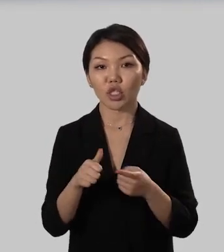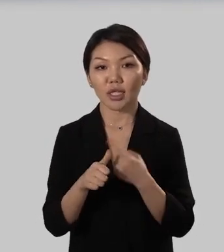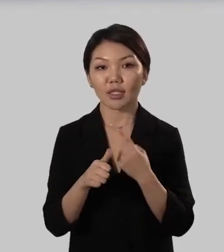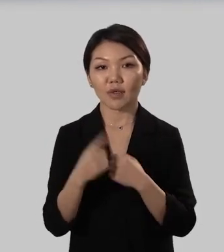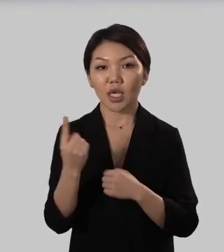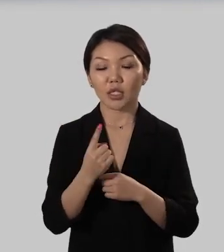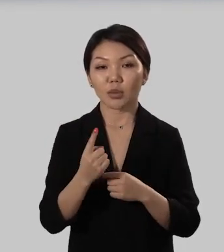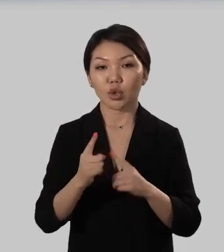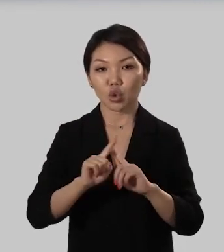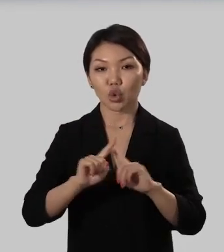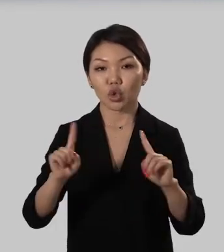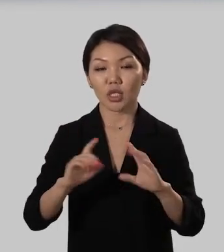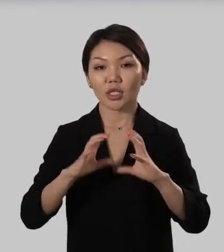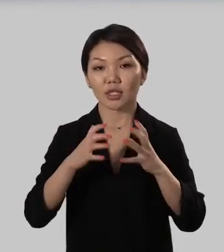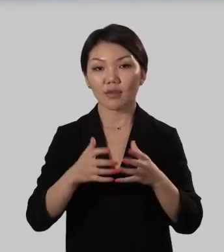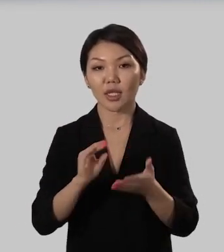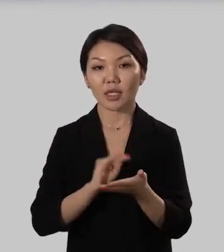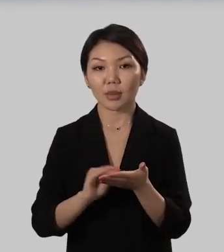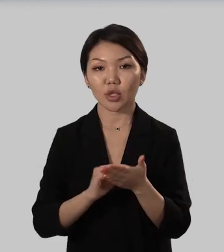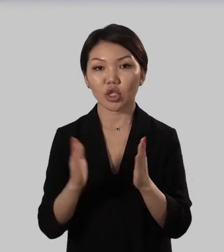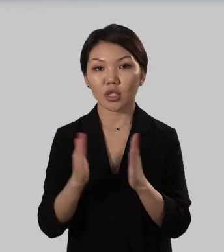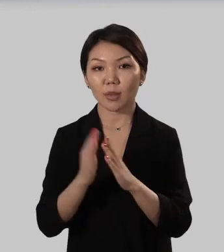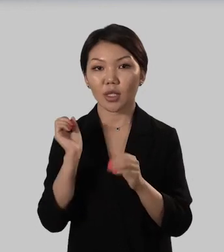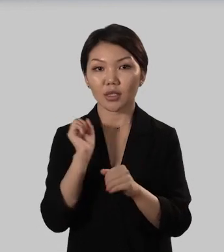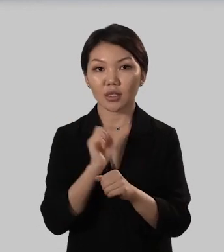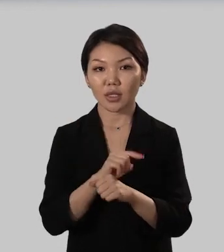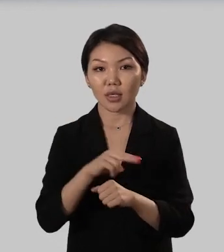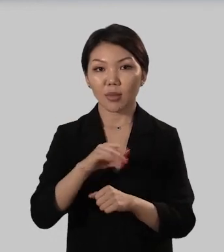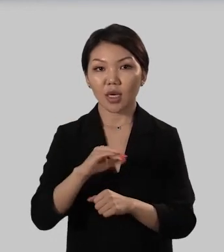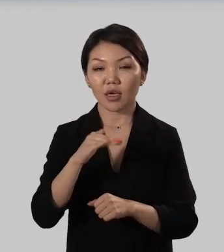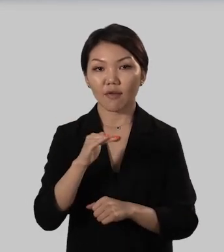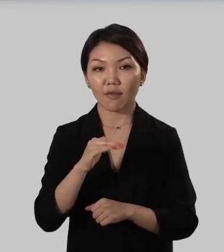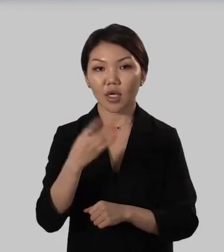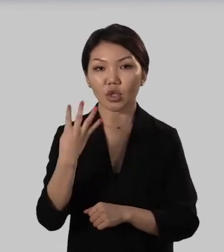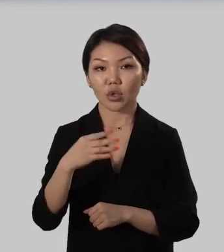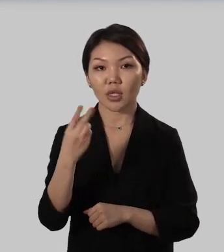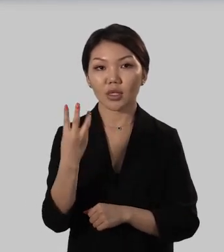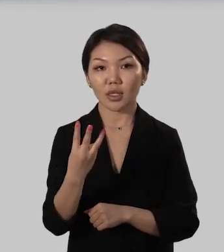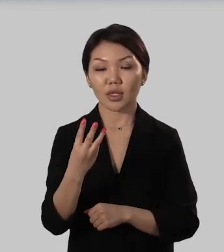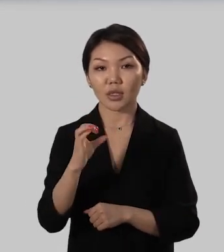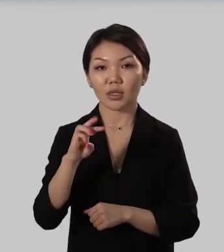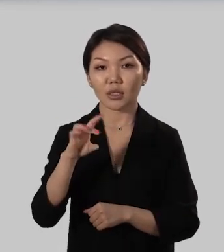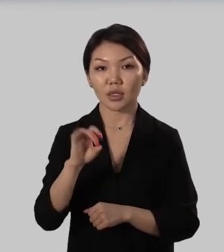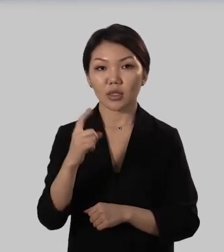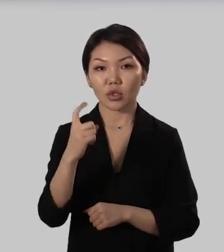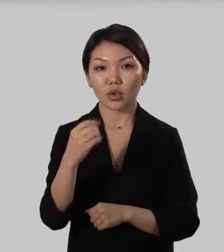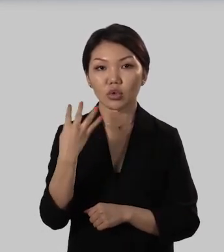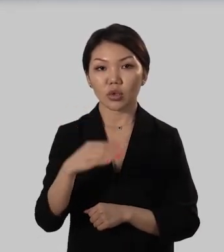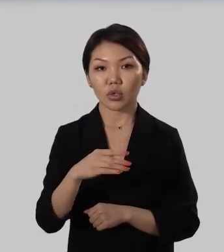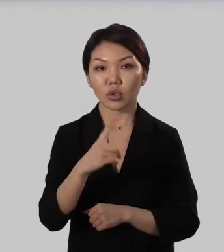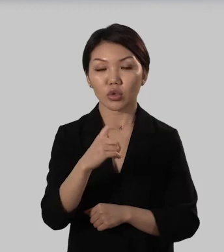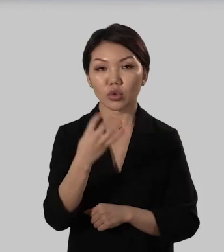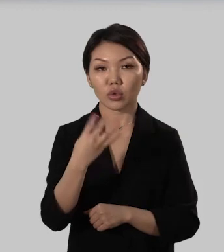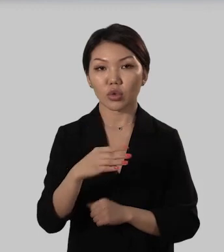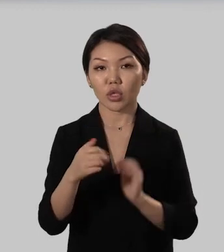света запишите домашнее задание параграф 43 страницы 140